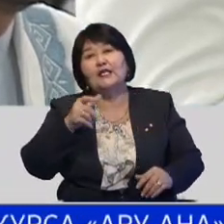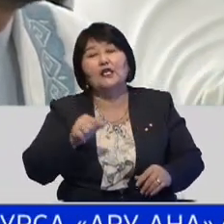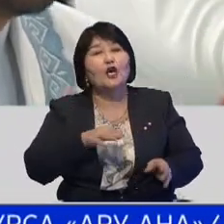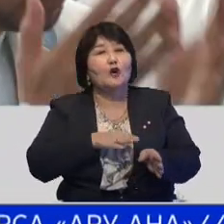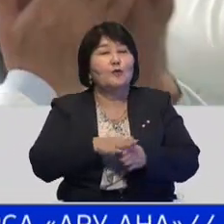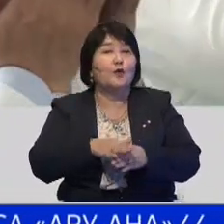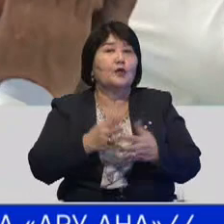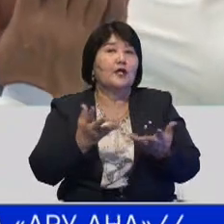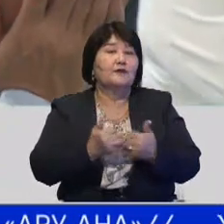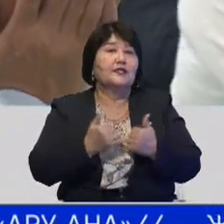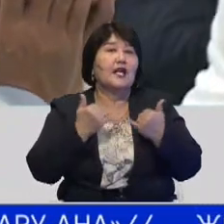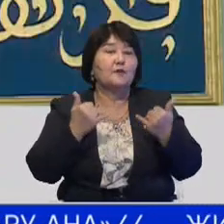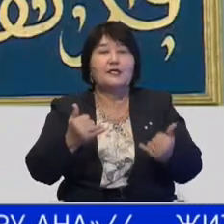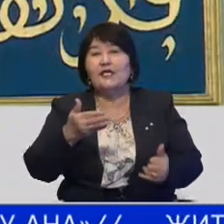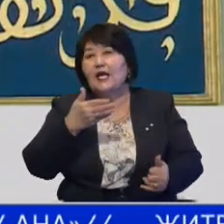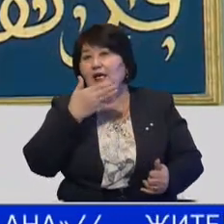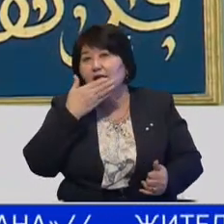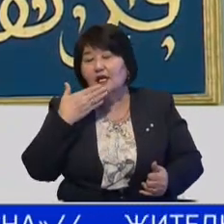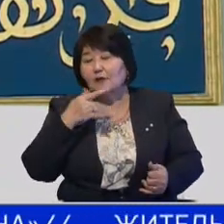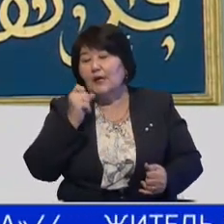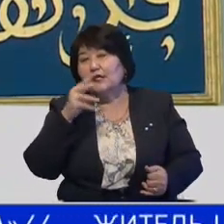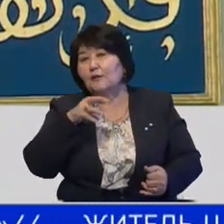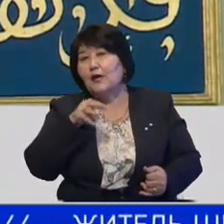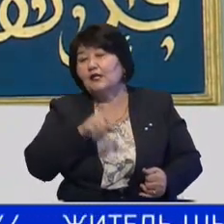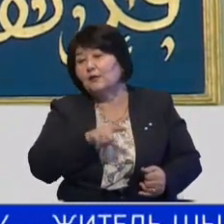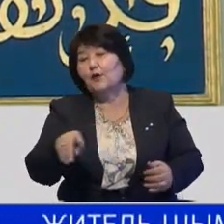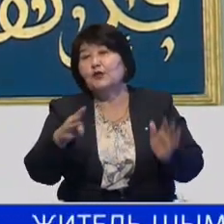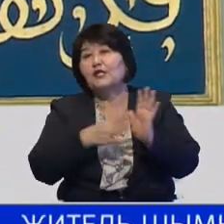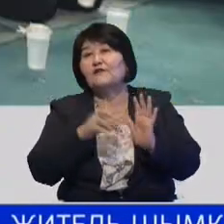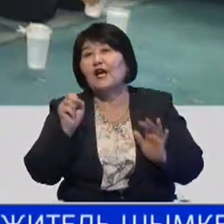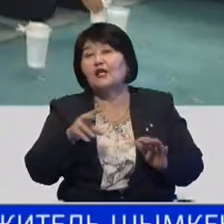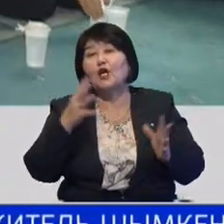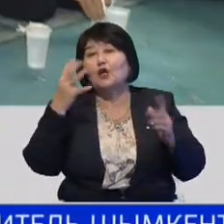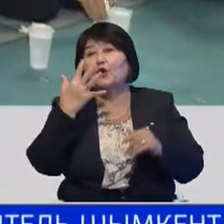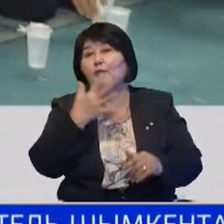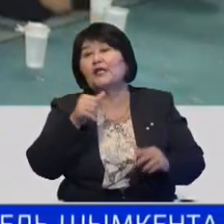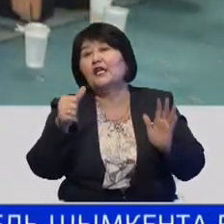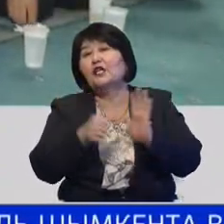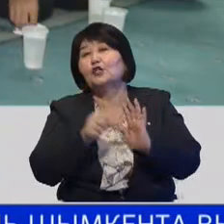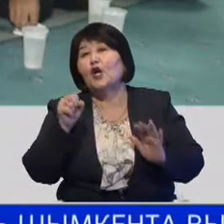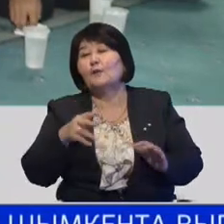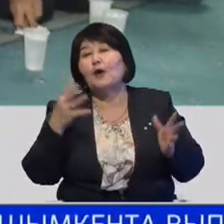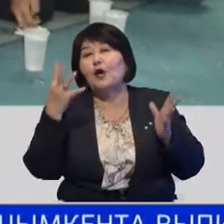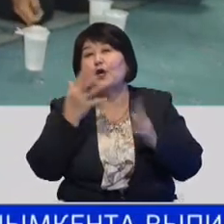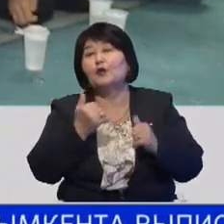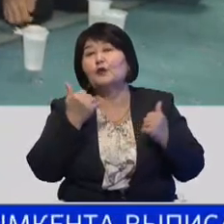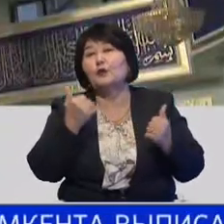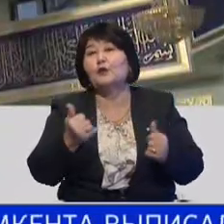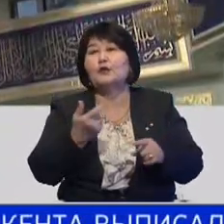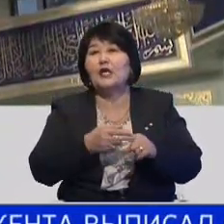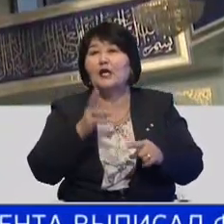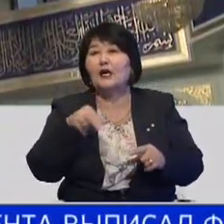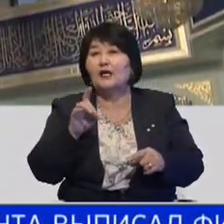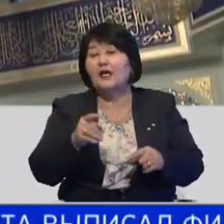полный бесчисленных благ месяц Рамазан продлится с 11 марта по 9 апреля в ночь с 5 на 6 апреля ночь предопределения